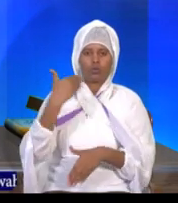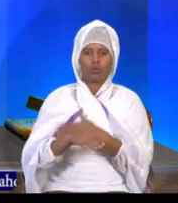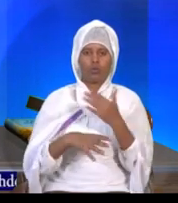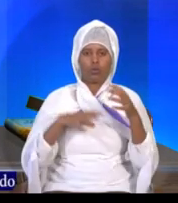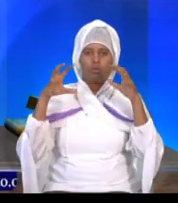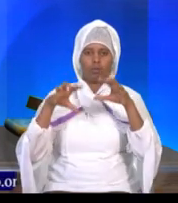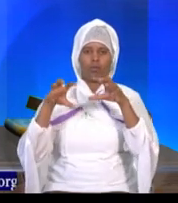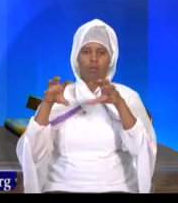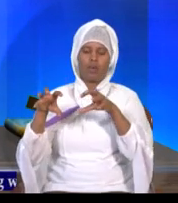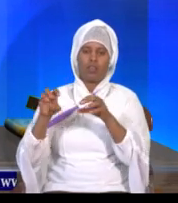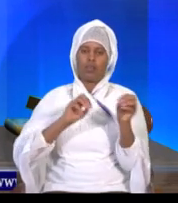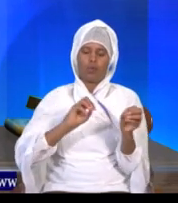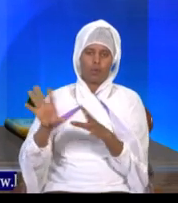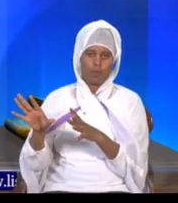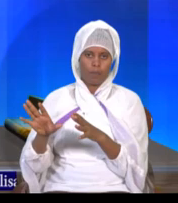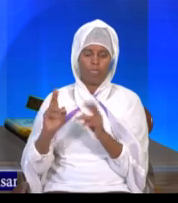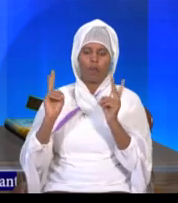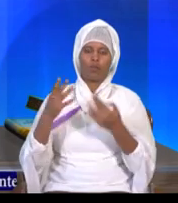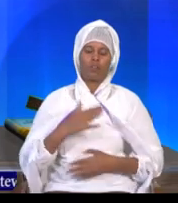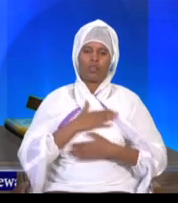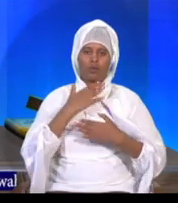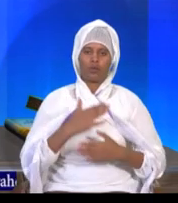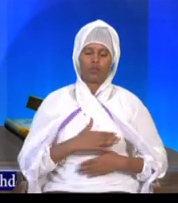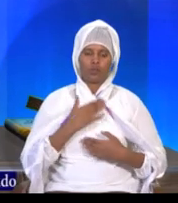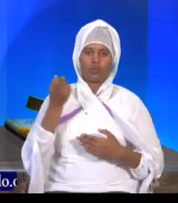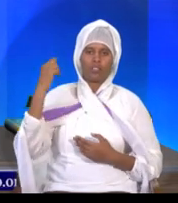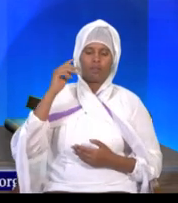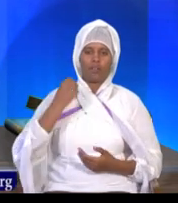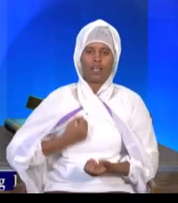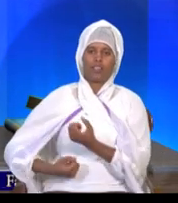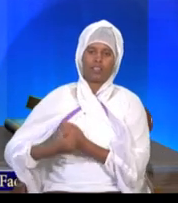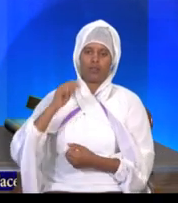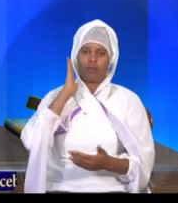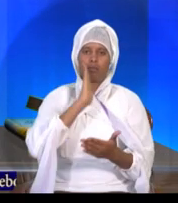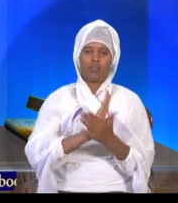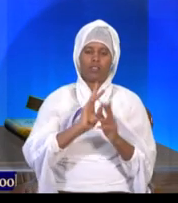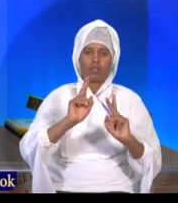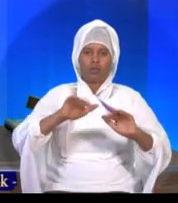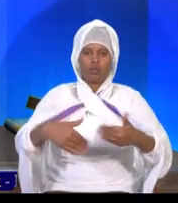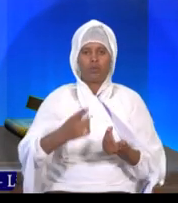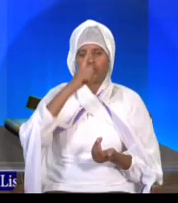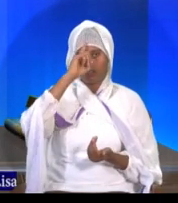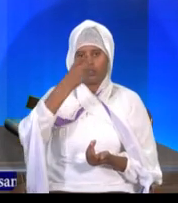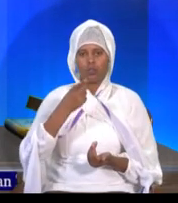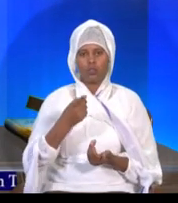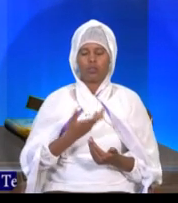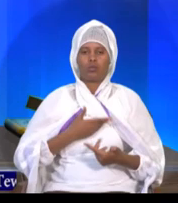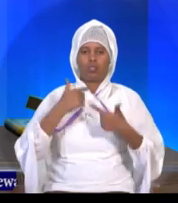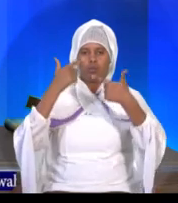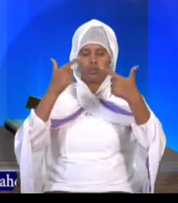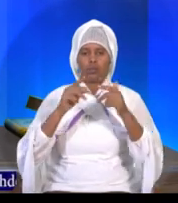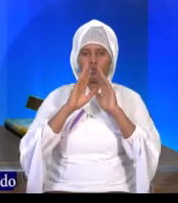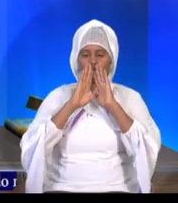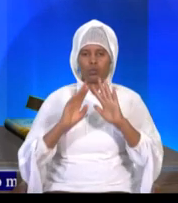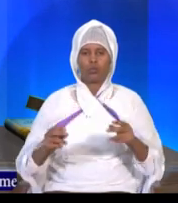ከይወዱ እንከለዉ ማይ ፈንወ ኣሎ በዚ ተሓጒሶም ድማ እግዚኣብሄር ሓጢኣቶም ምቕረ ከም ዝበለሎም ተረዲኦም